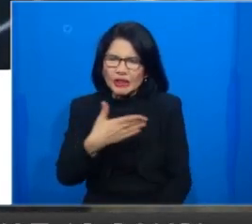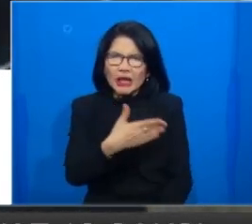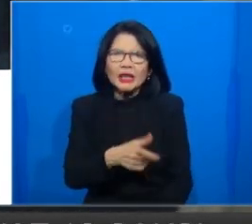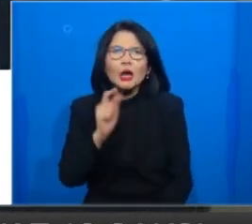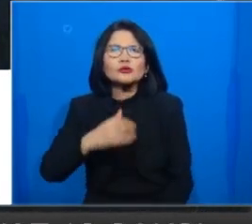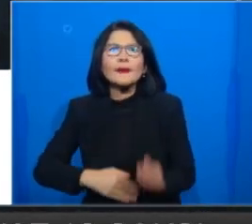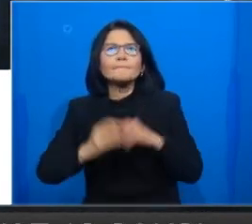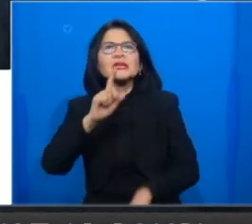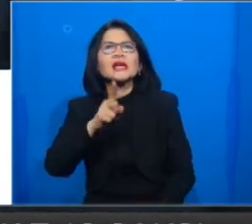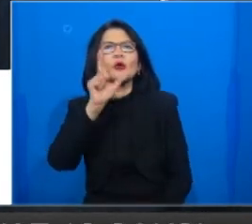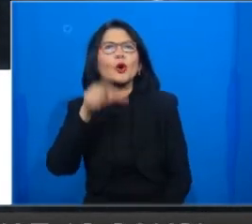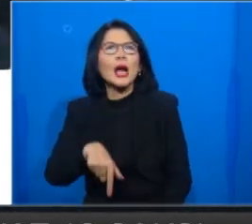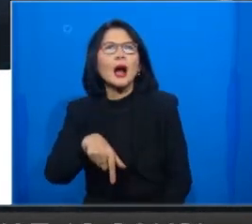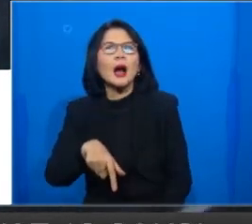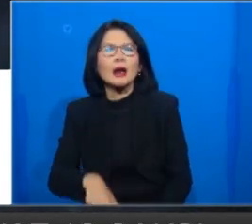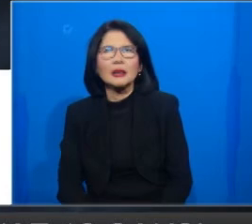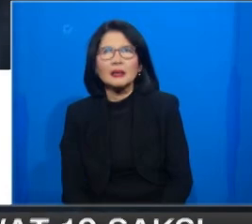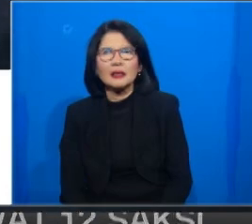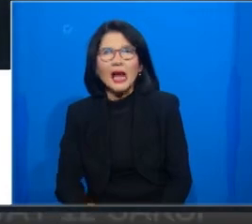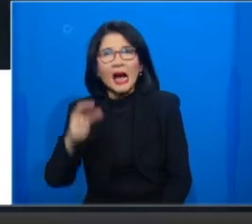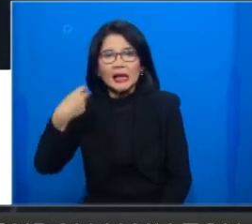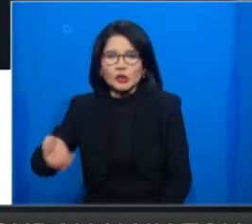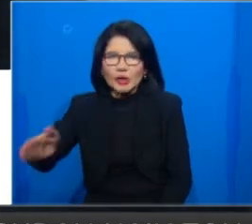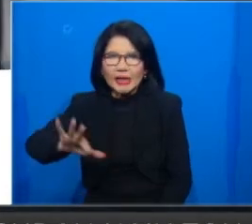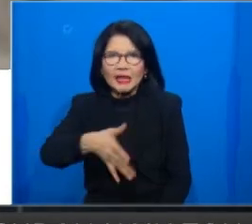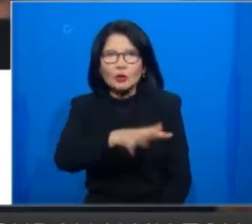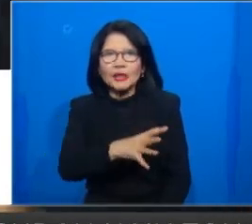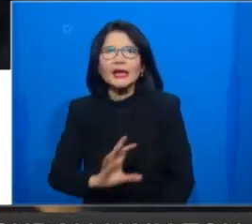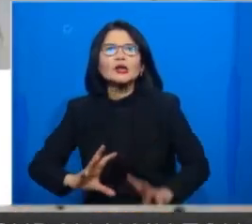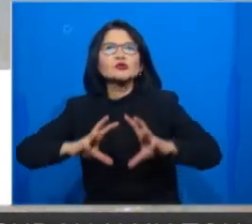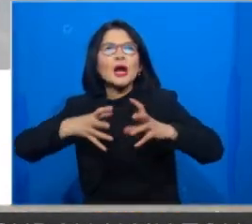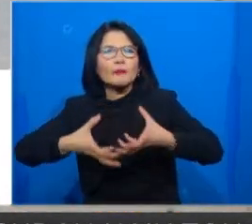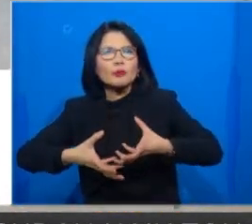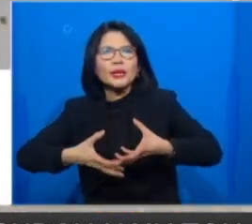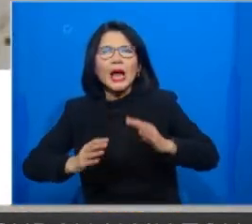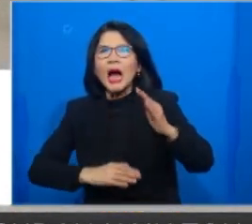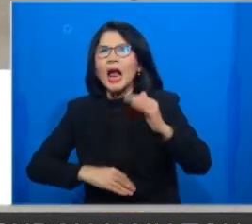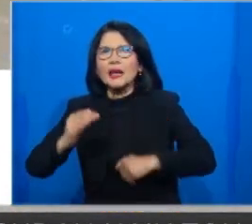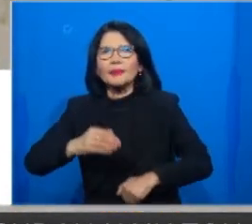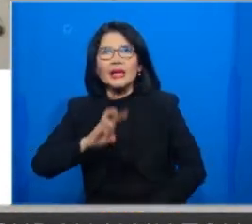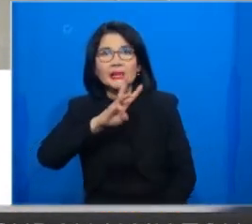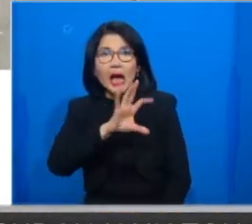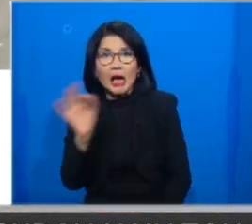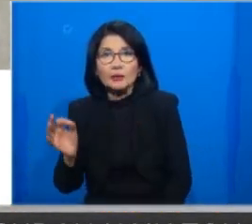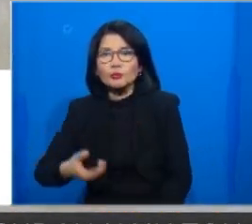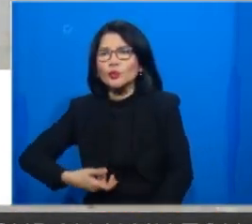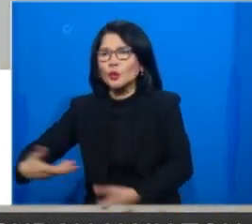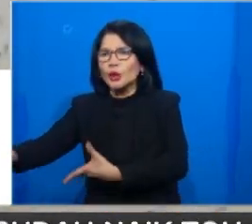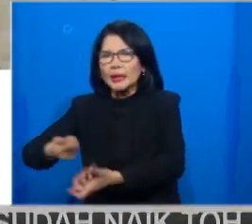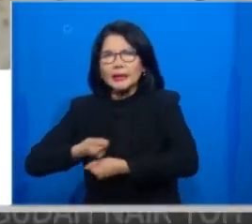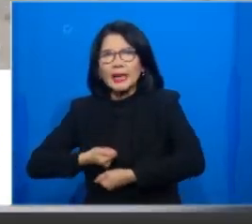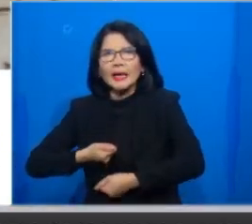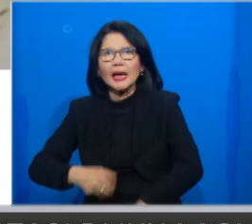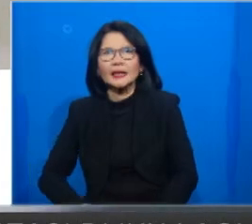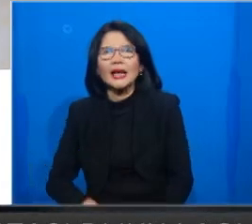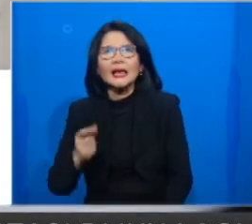bisa satu. Dinas Kelautan dan Perikanan Kabupaten Sukabumi mencatat ada lebih dari 3.000 nelayan di Sukabumi.